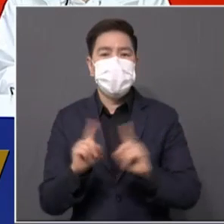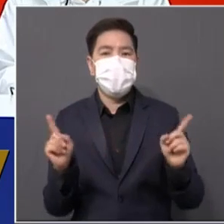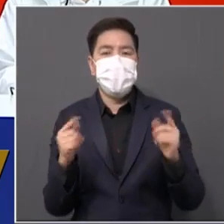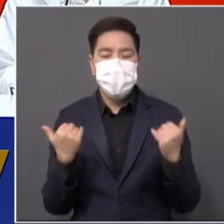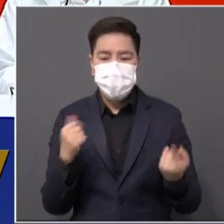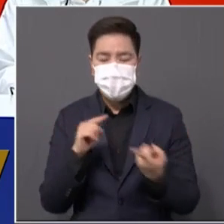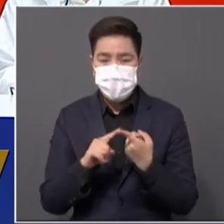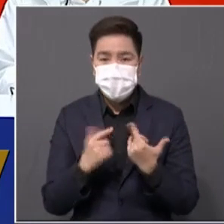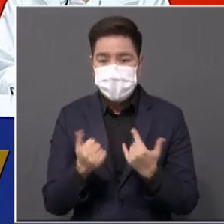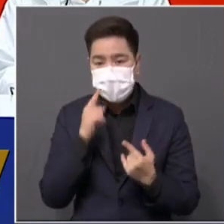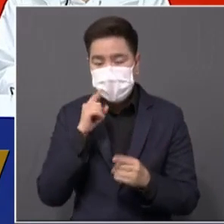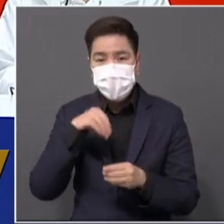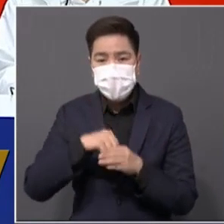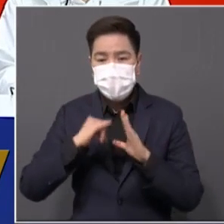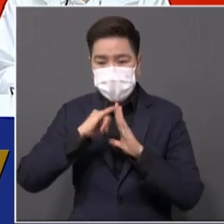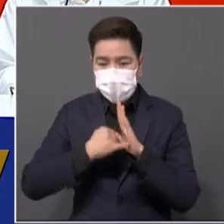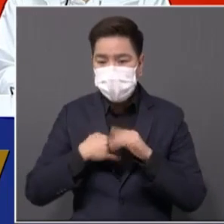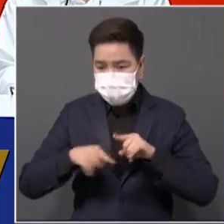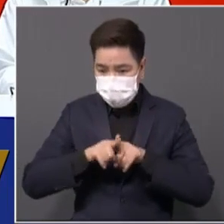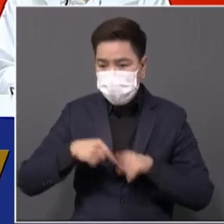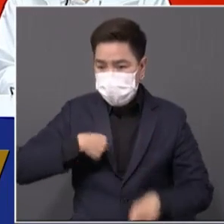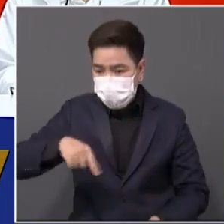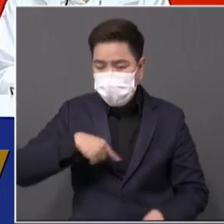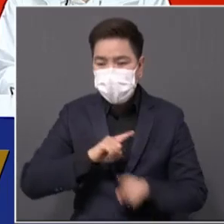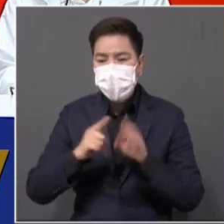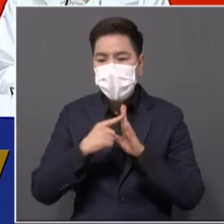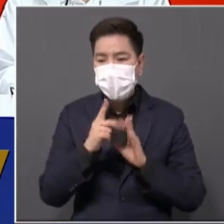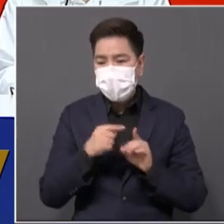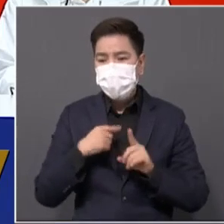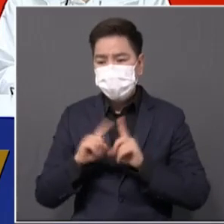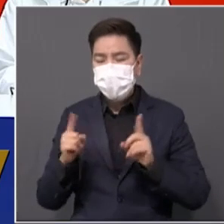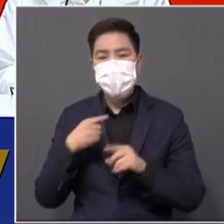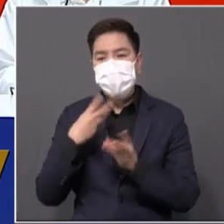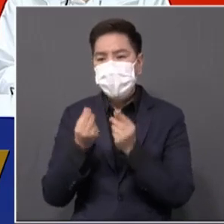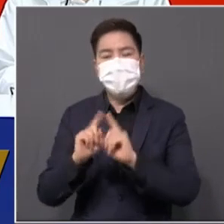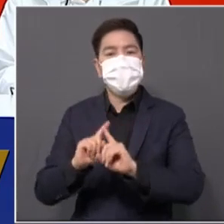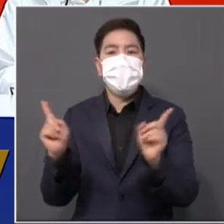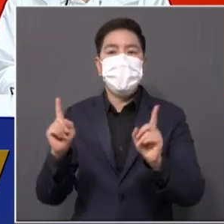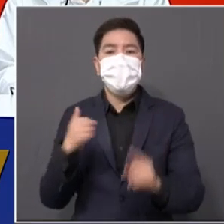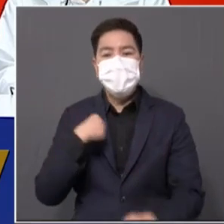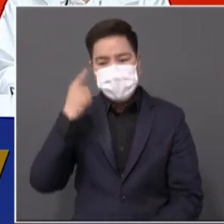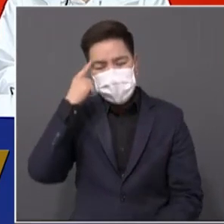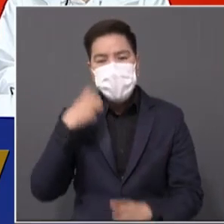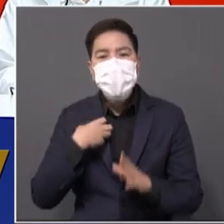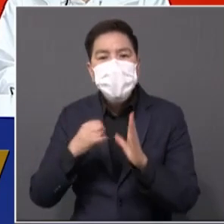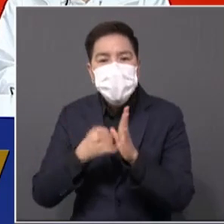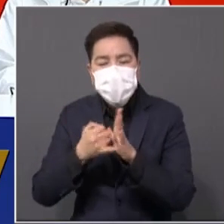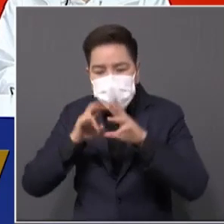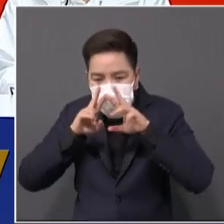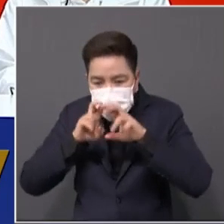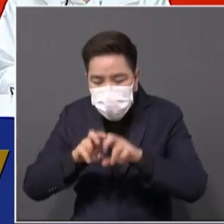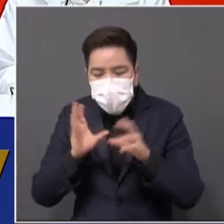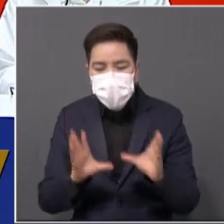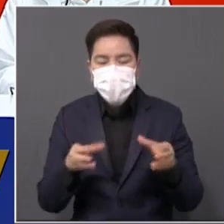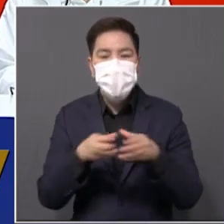กันนะคะถึงแม้ว่าจะอยู่ในจังหวัดเดียวกันแต่ต่างเขตเลือกตั้งก็คนละหมายเลขกันแล้วก็เลยตั้งใจให้ง่ายต่อการค้นหาผู้